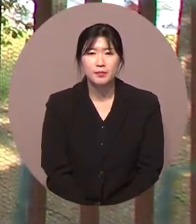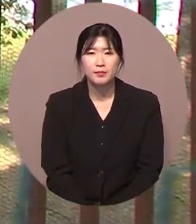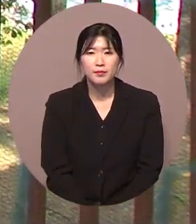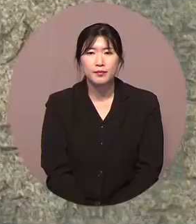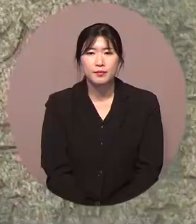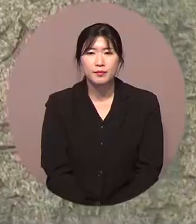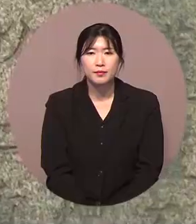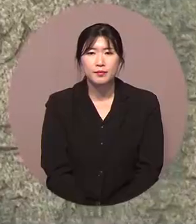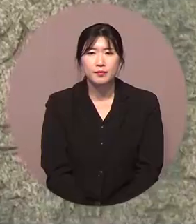의미합니다